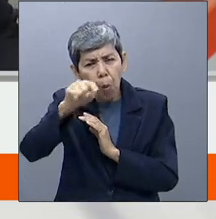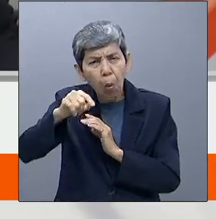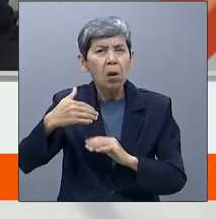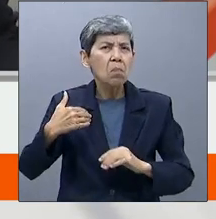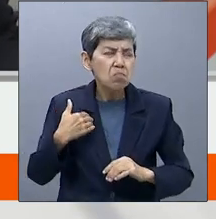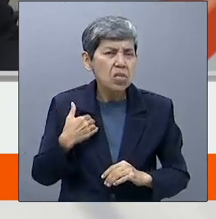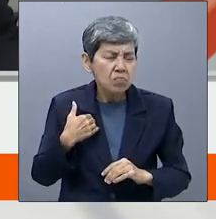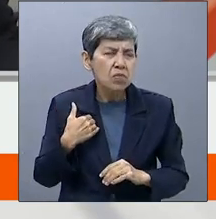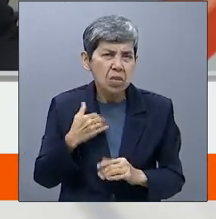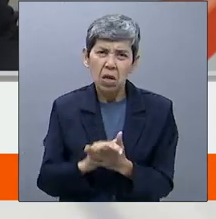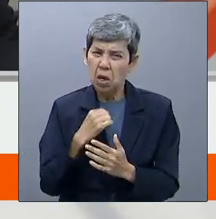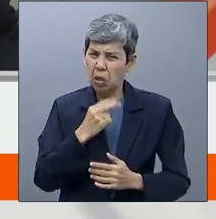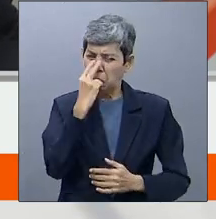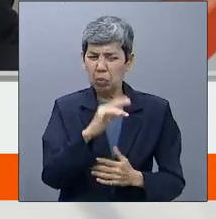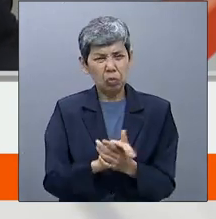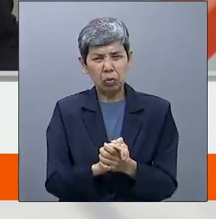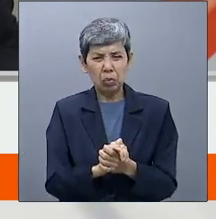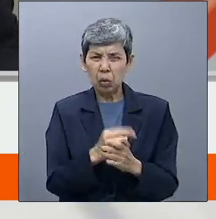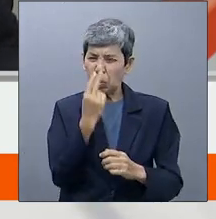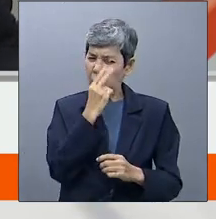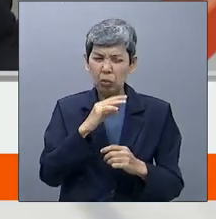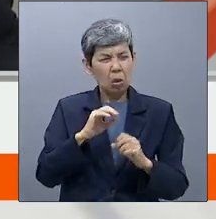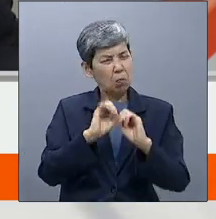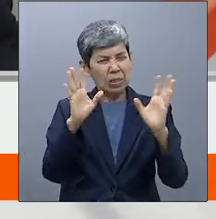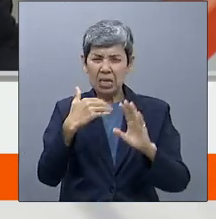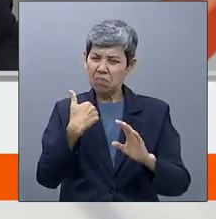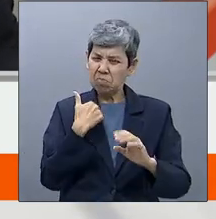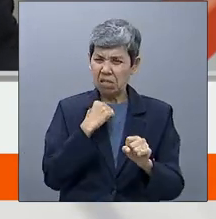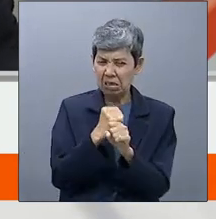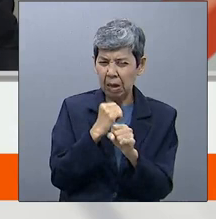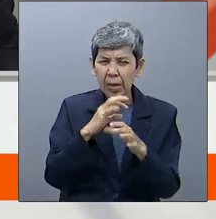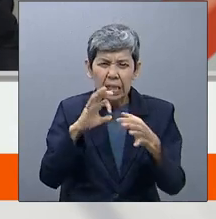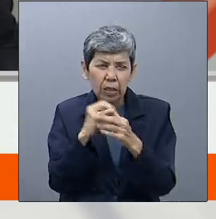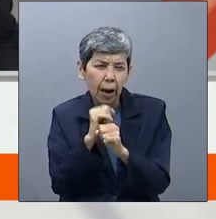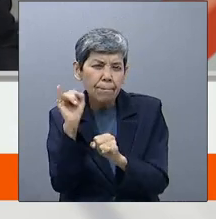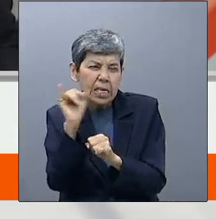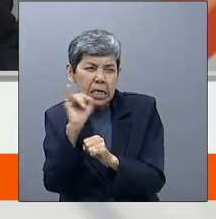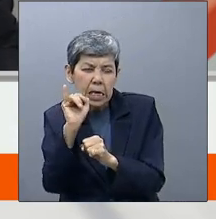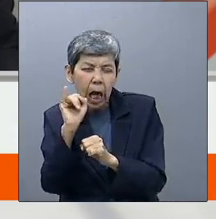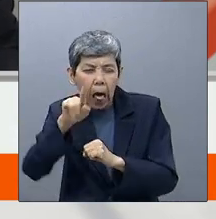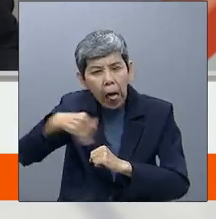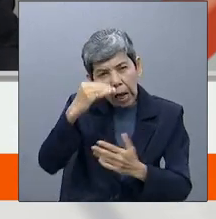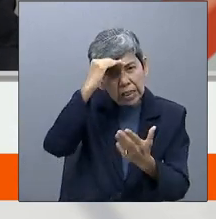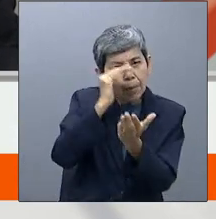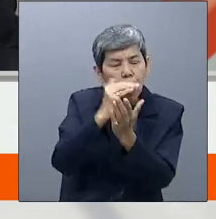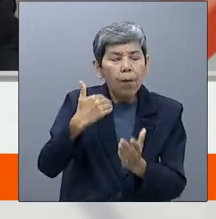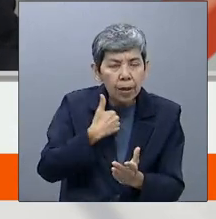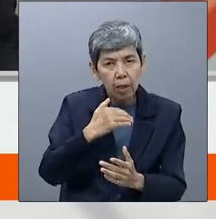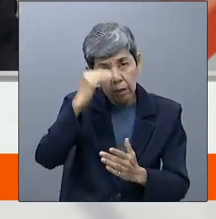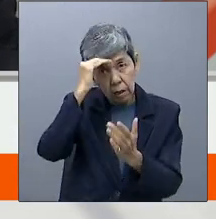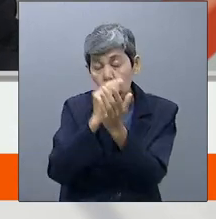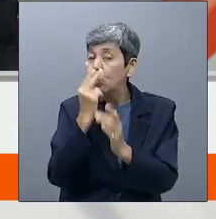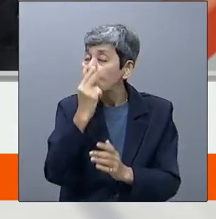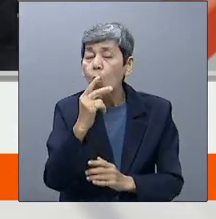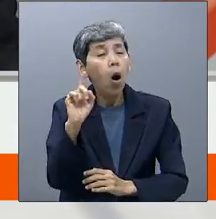จจะไม่สีขาวซะทีเดียวบางคนก็กล่าวหาว่ามีสีเทาผ่านช่องทางนี้เข้ามาสตช.ควรจะต้องตรวจสอบหรือดำเนินการอย่